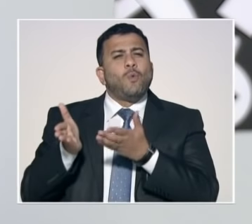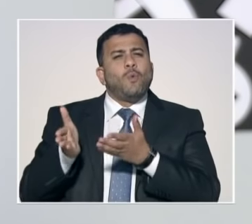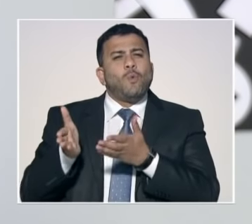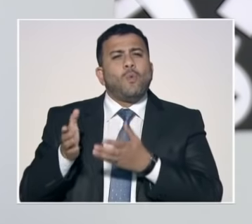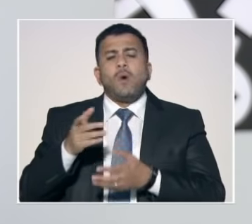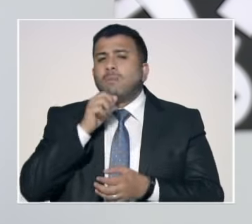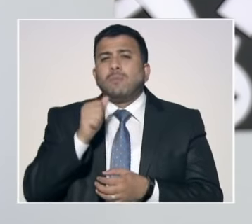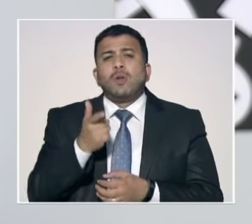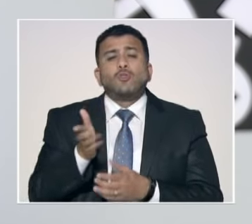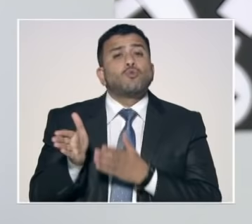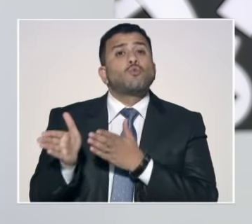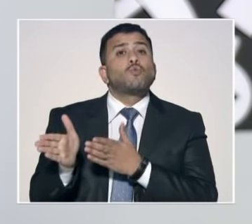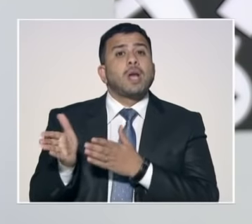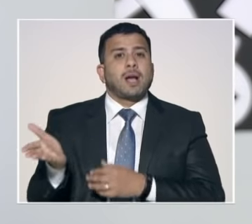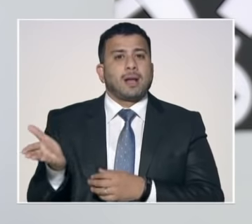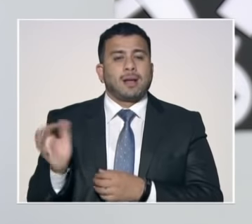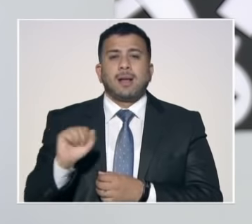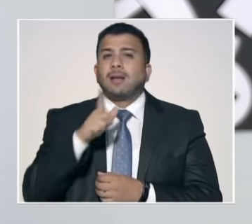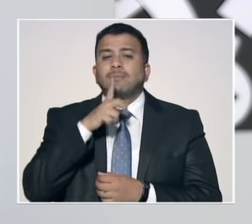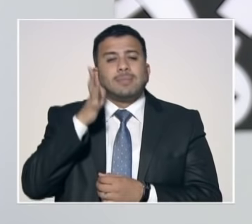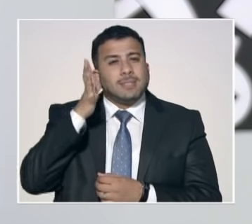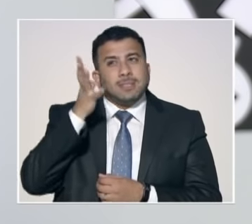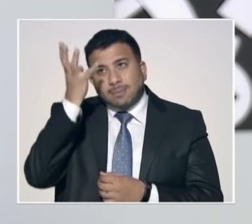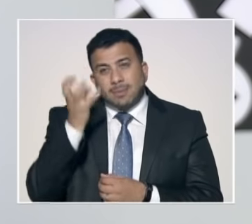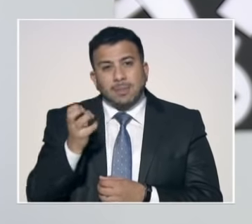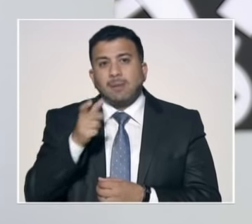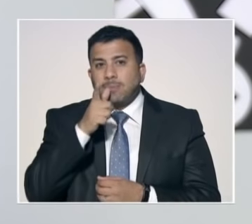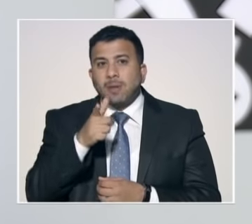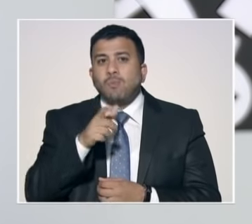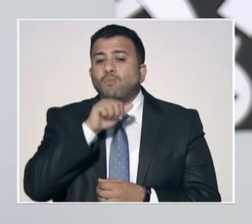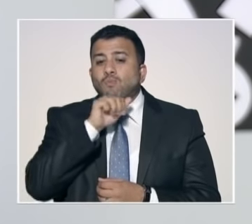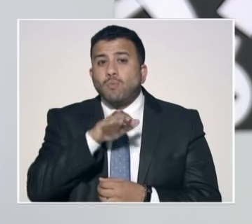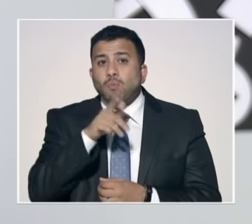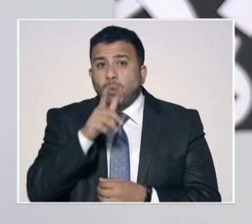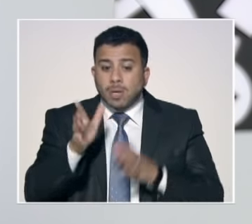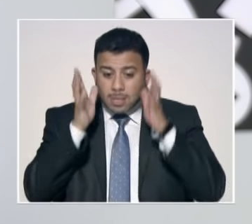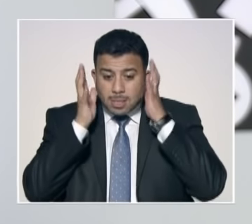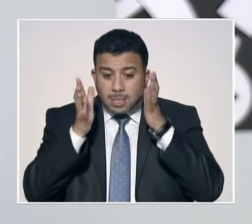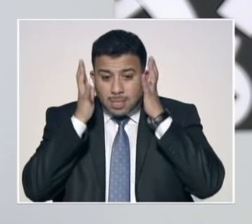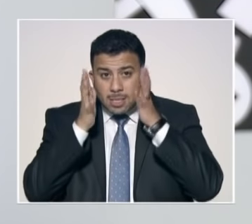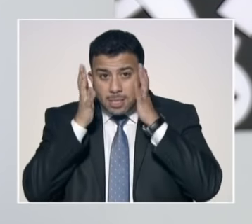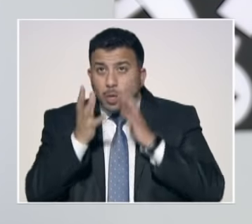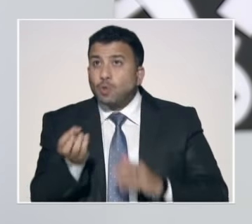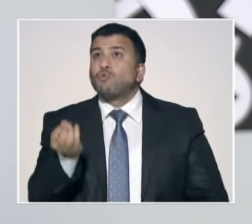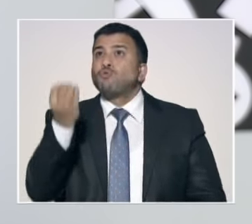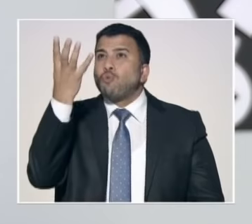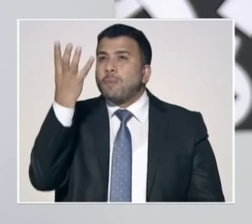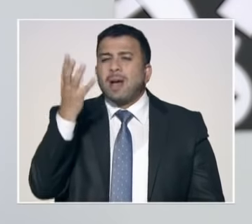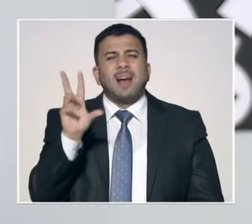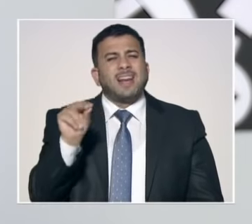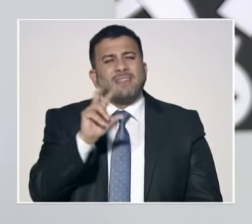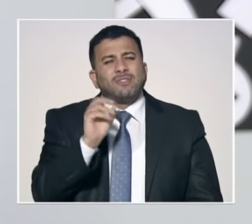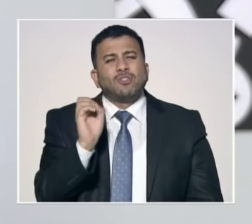صلاة الليل، أو نعم، جاء في لفظ صلاة الليل والنهار مثنى مثنى مثنى